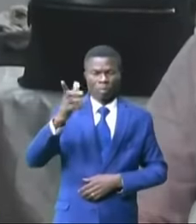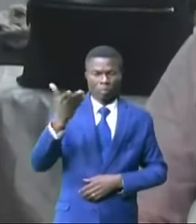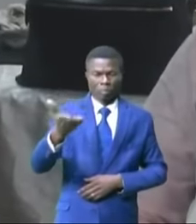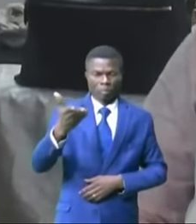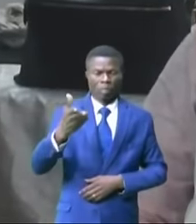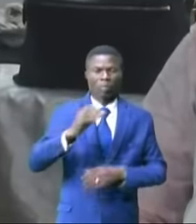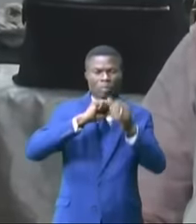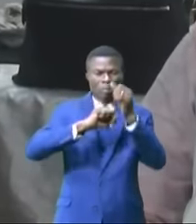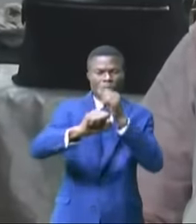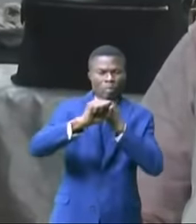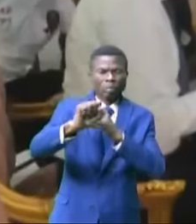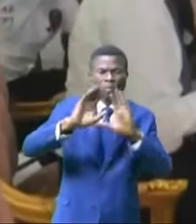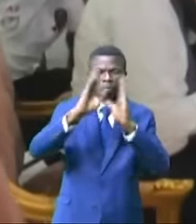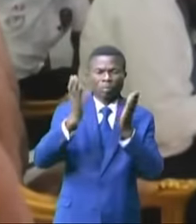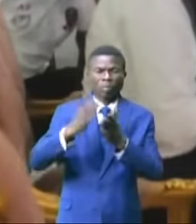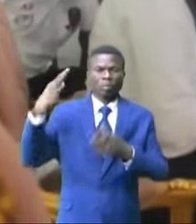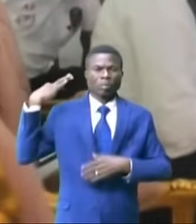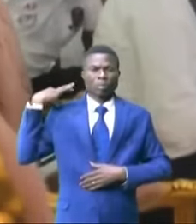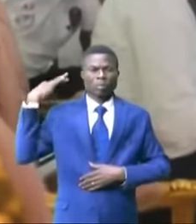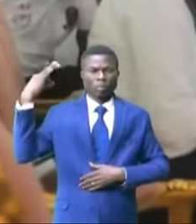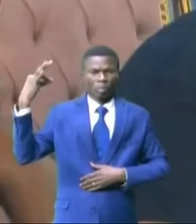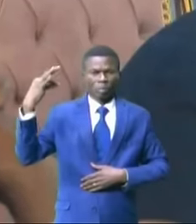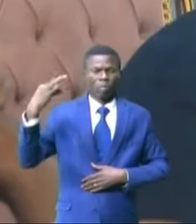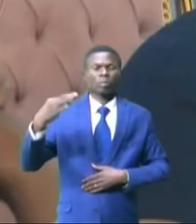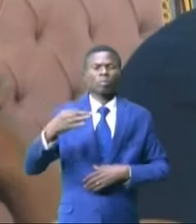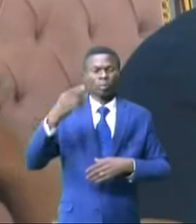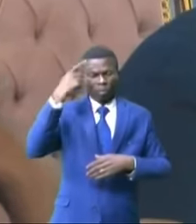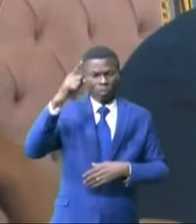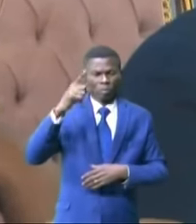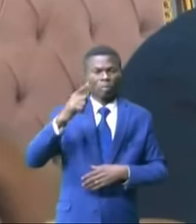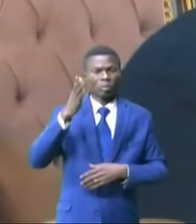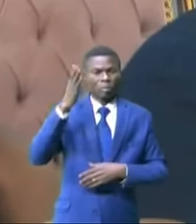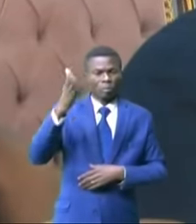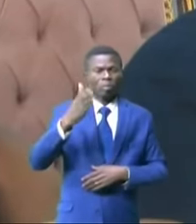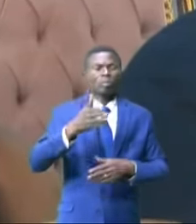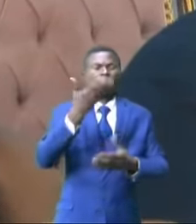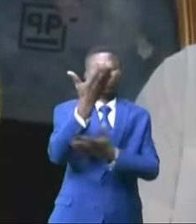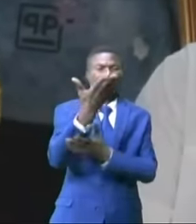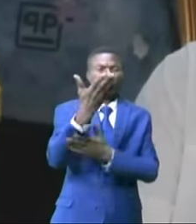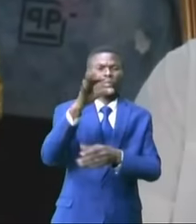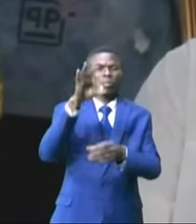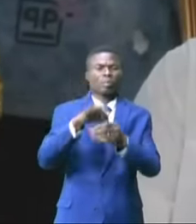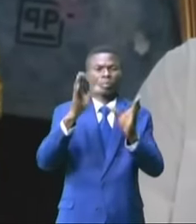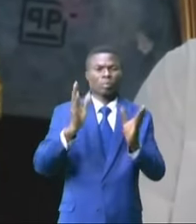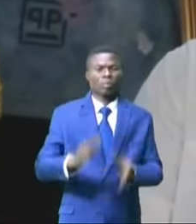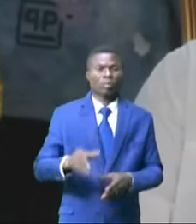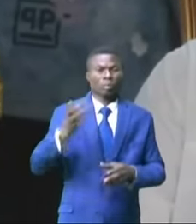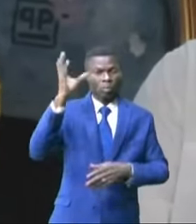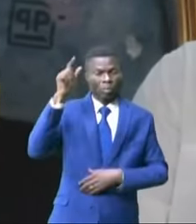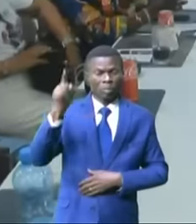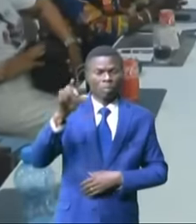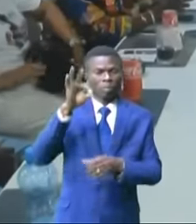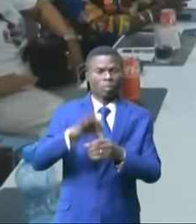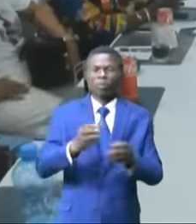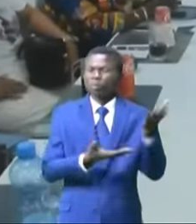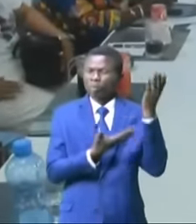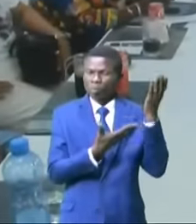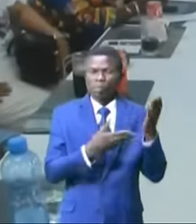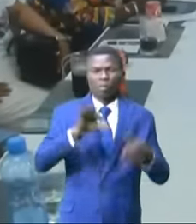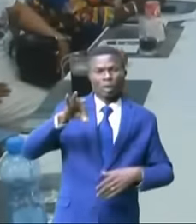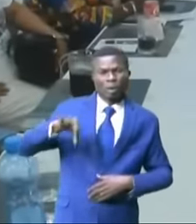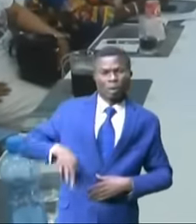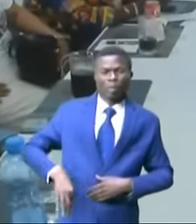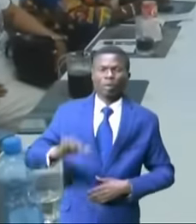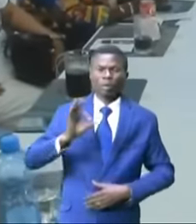a sensibilisé ces candidats hommes de terrain afin qu'à leur tour ils appellent les électeurs de Mwanda au vote utile en faveur de